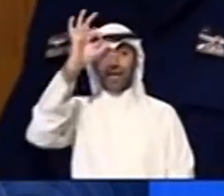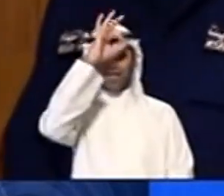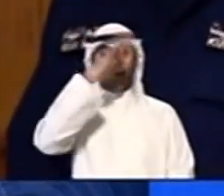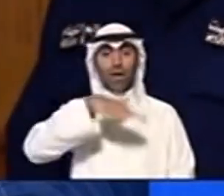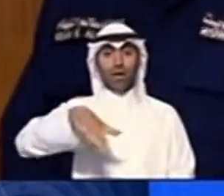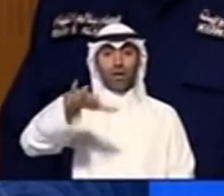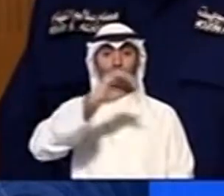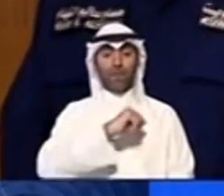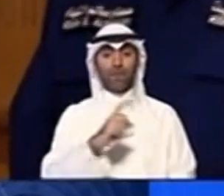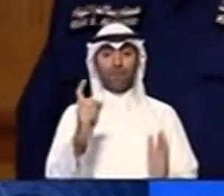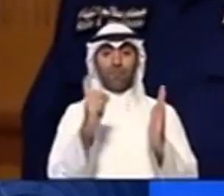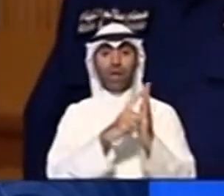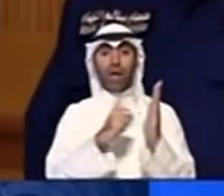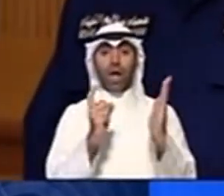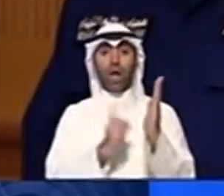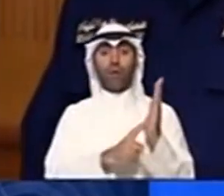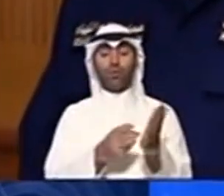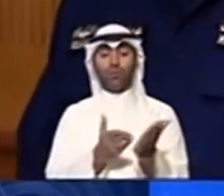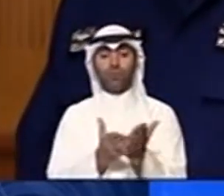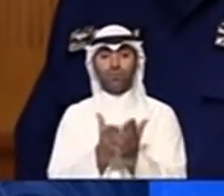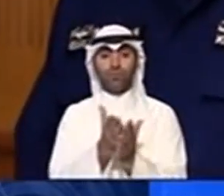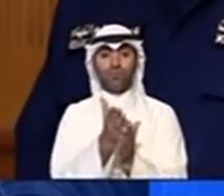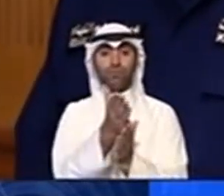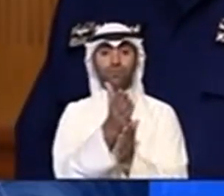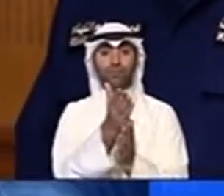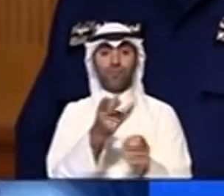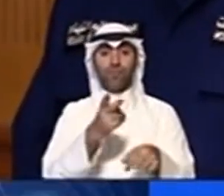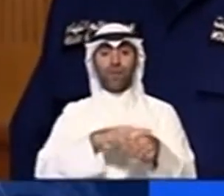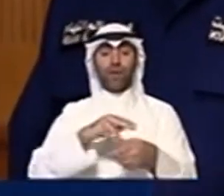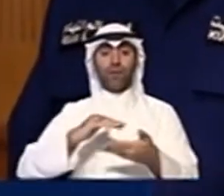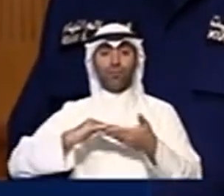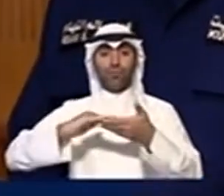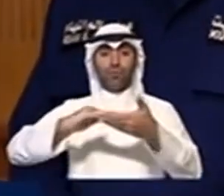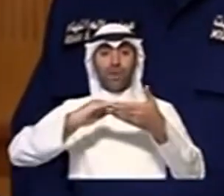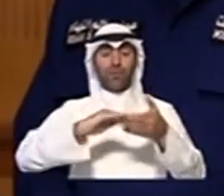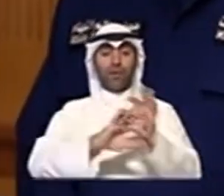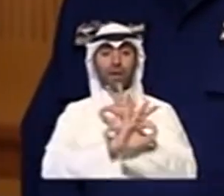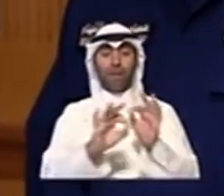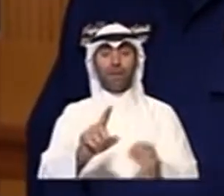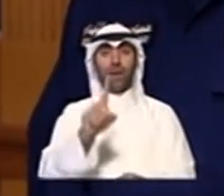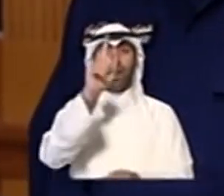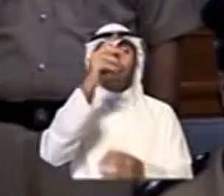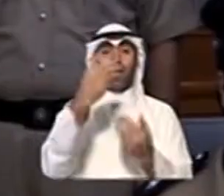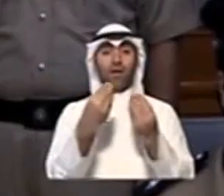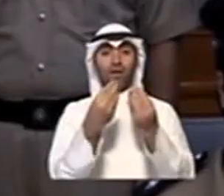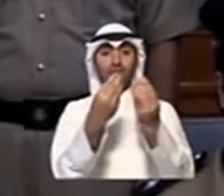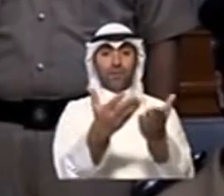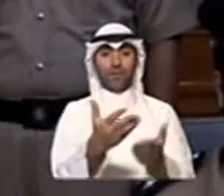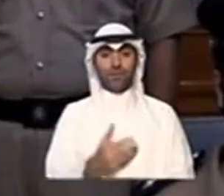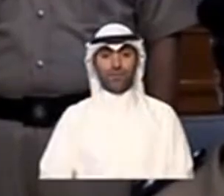كل محتاج. ونتمنى لكم التوفيق إن شاء الله في حياتكم العملية.